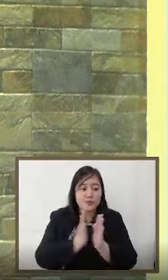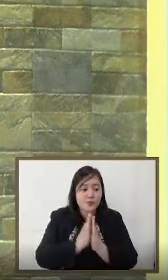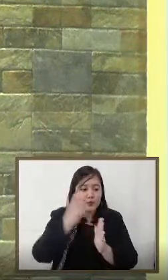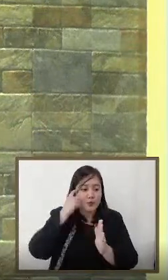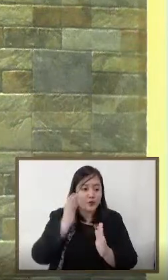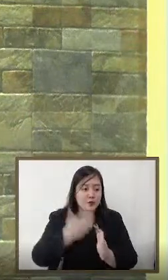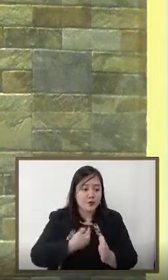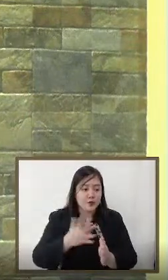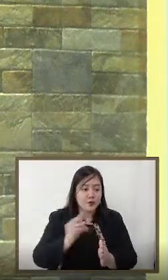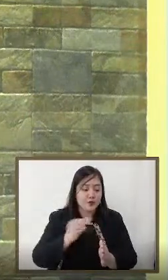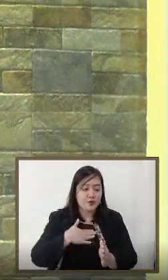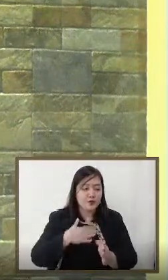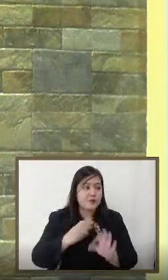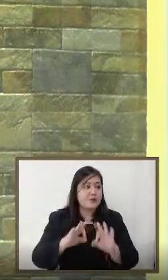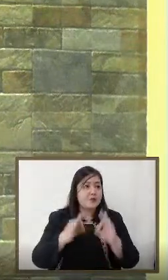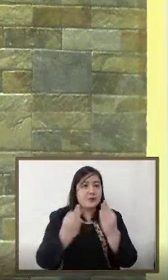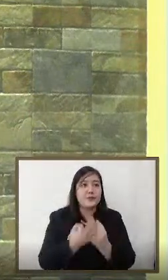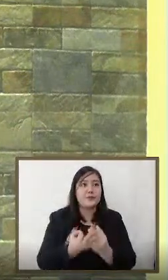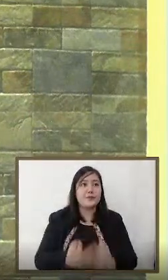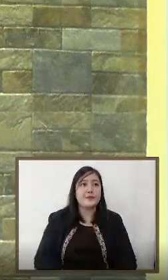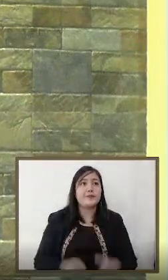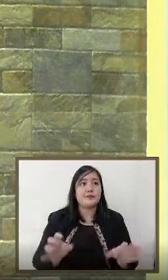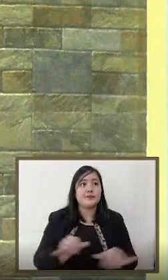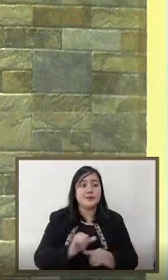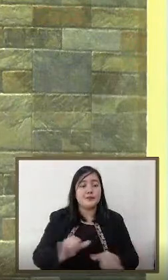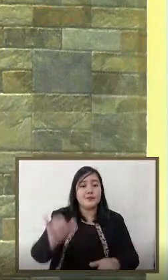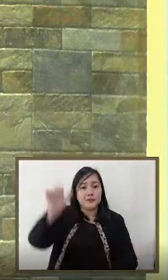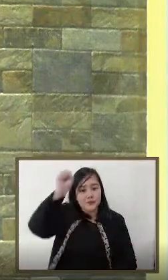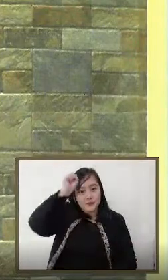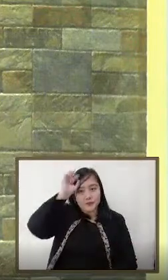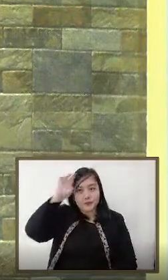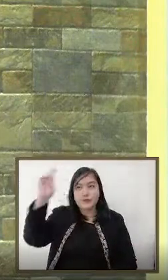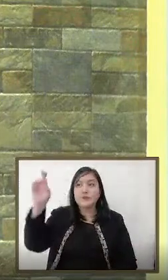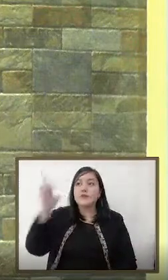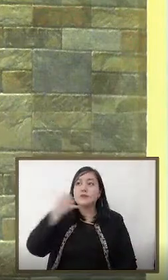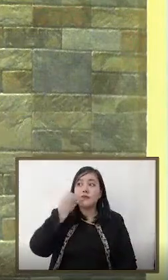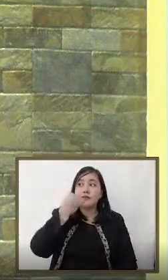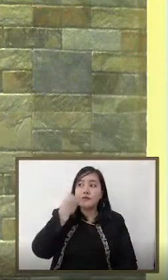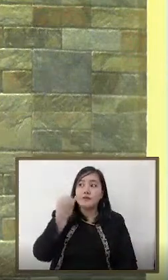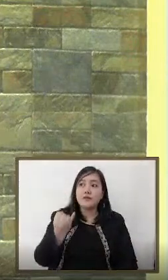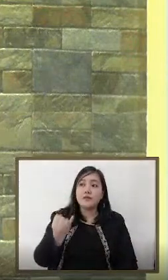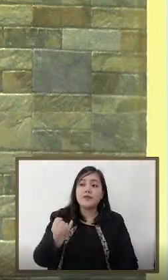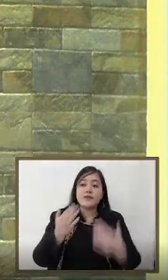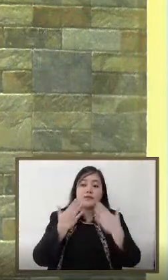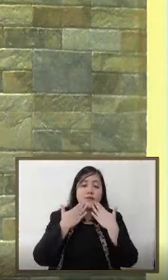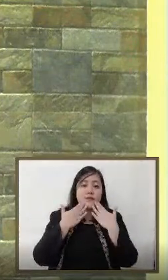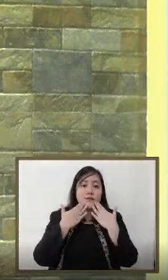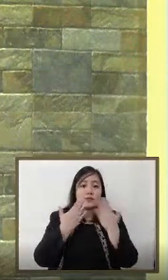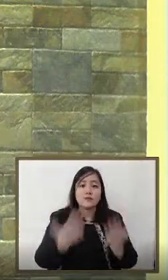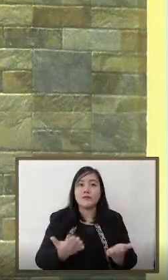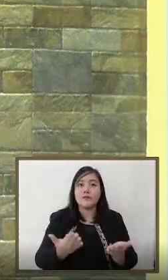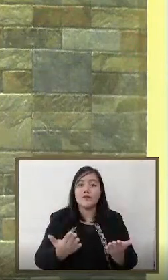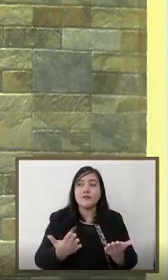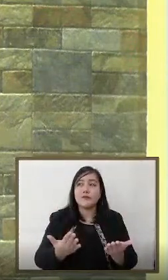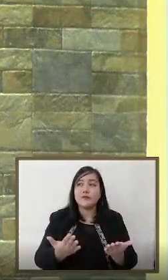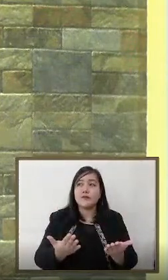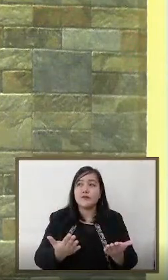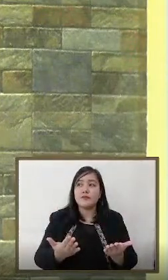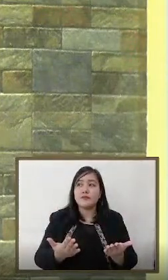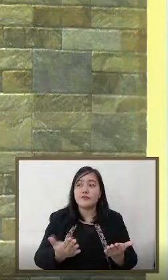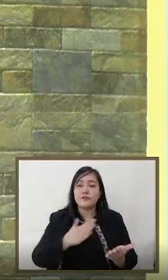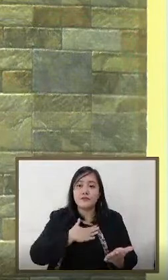family. At Sir Jao, ngayon kita papasalamatan ulit kasi yung training ko sa